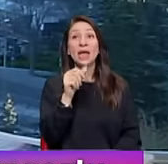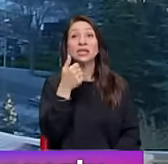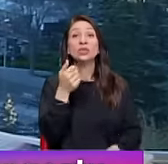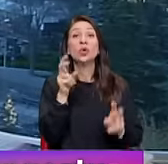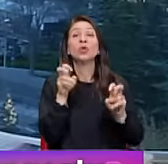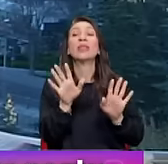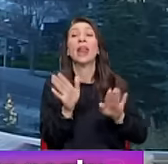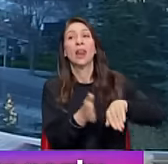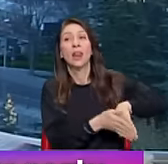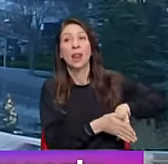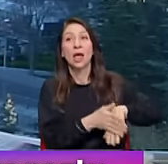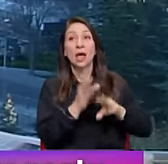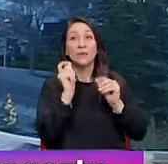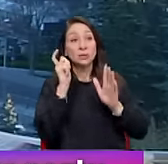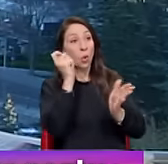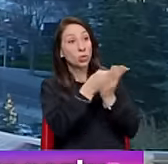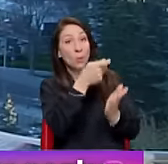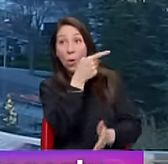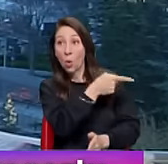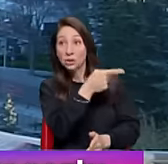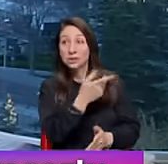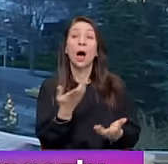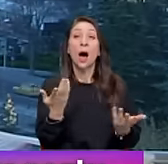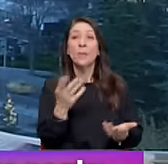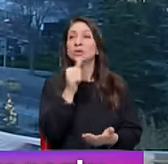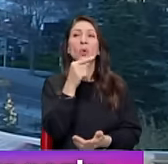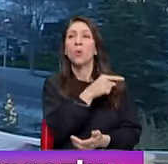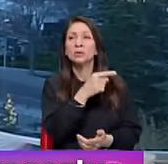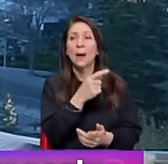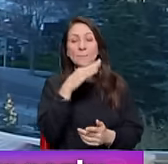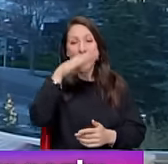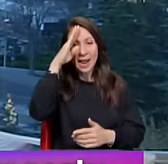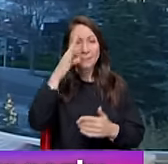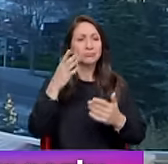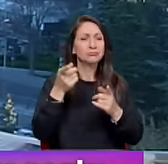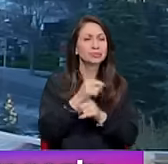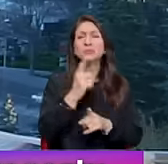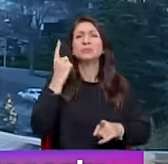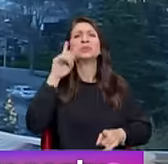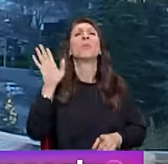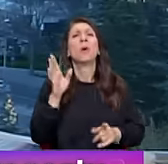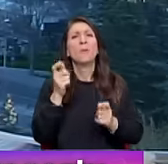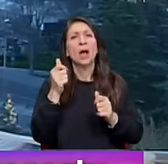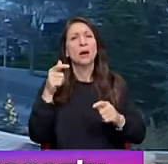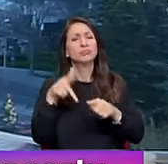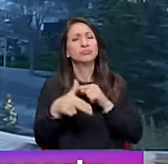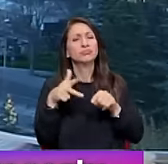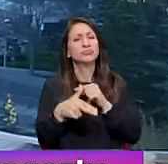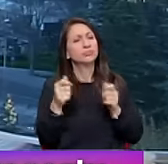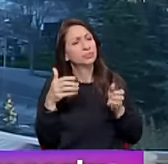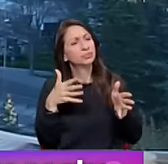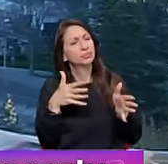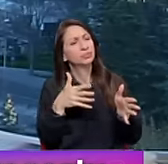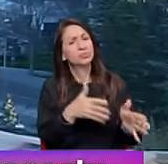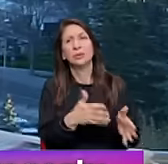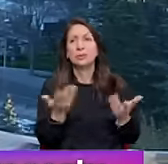mevzu bahis değil. En çok parayı oraya ödüyoruz. Fakat hiç oralarda bayram seyran dinlemeden paralar kesiliyor, gidiyor